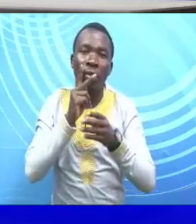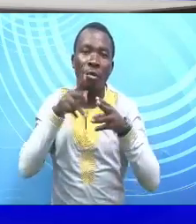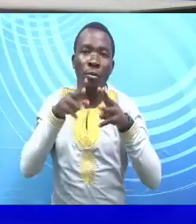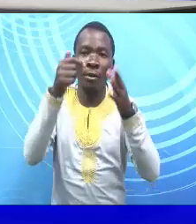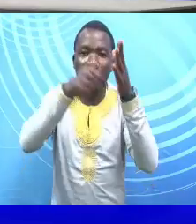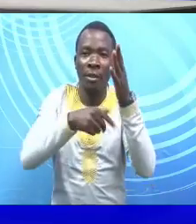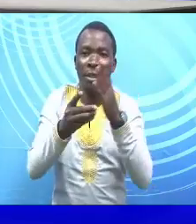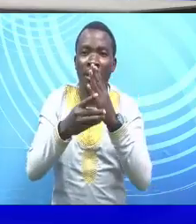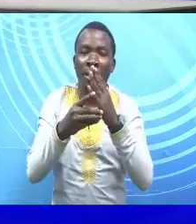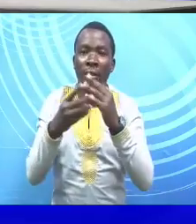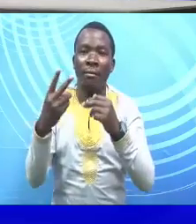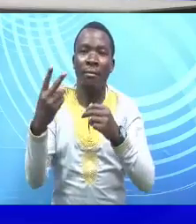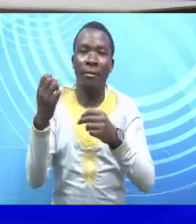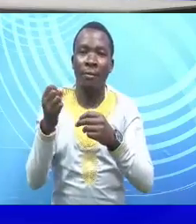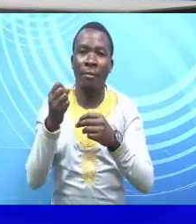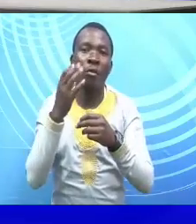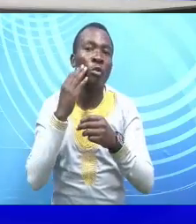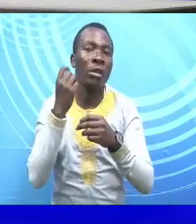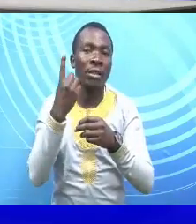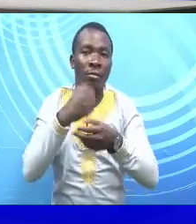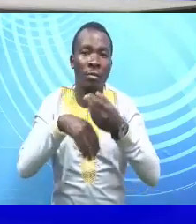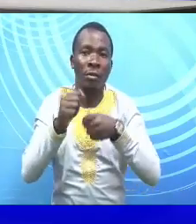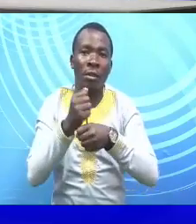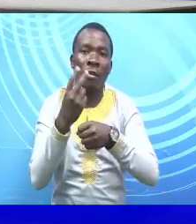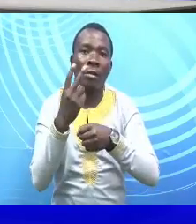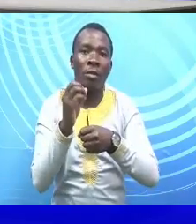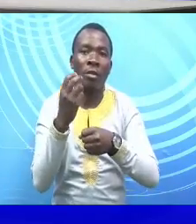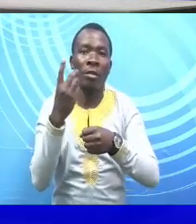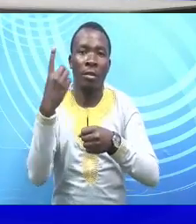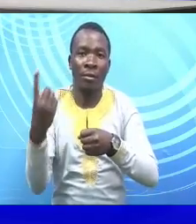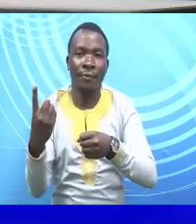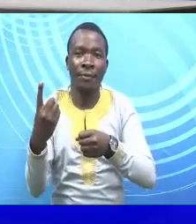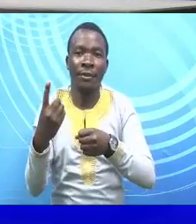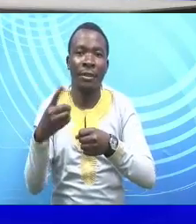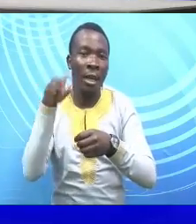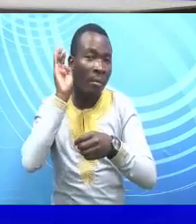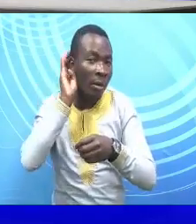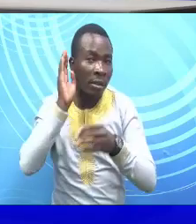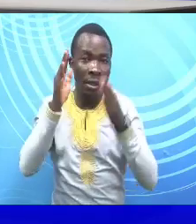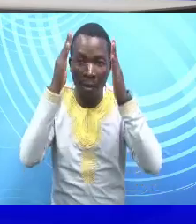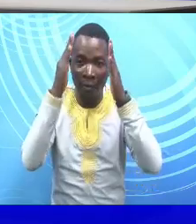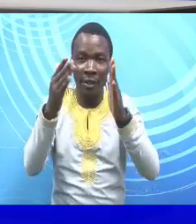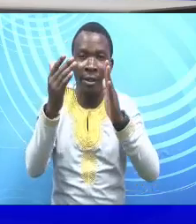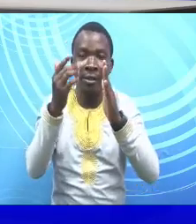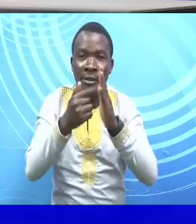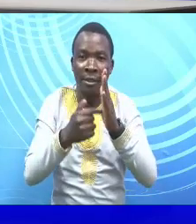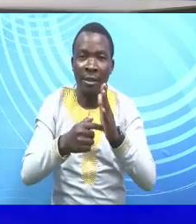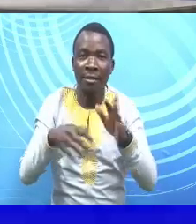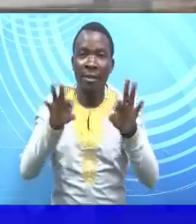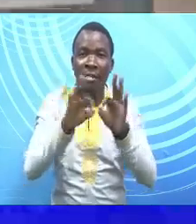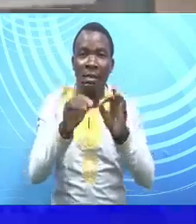Tariki 25 Mutarama mwaka 2021. Amakuru yacu araza kwibanda ku ngingo z'ingenzi kurikira.